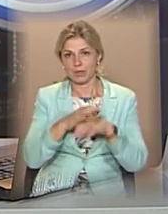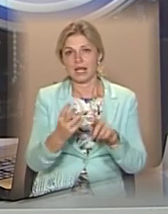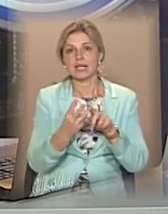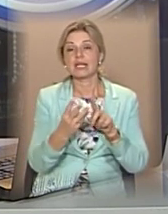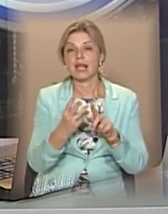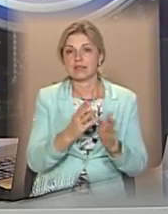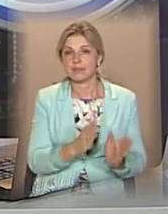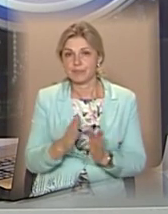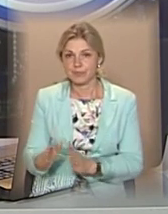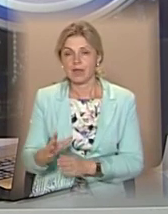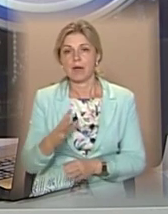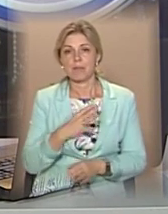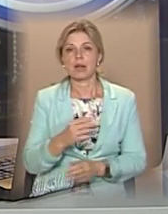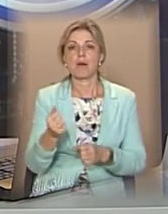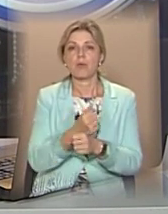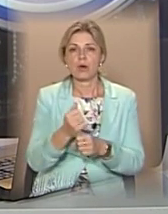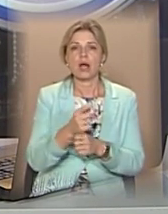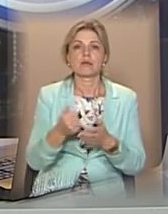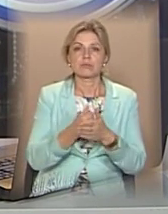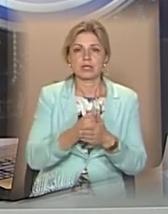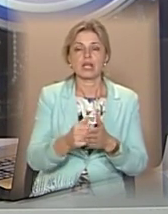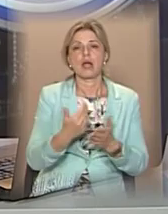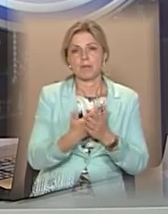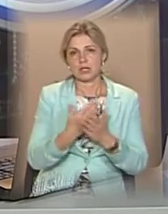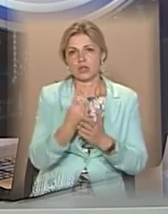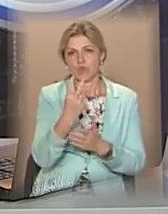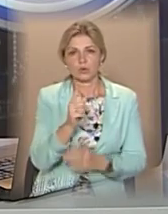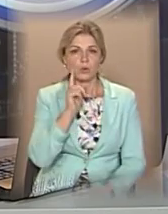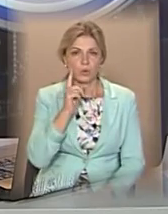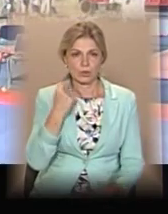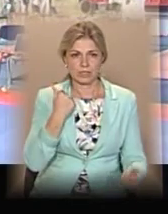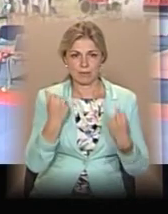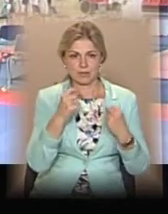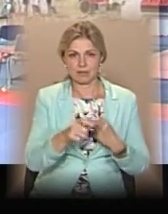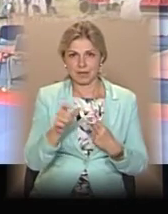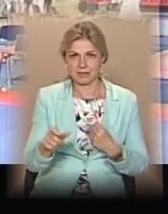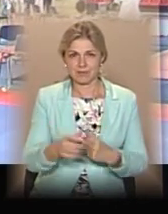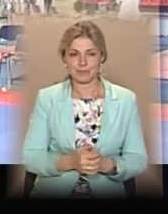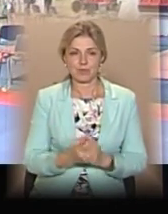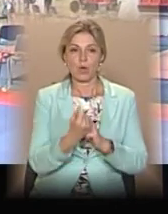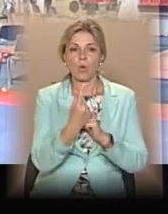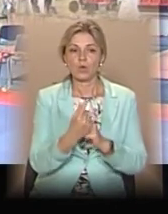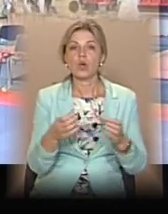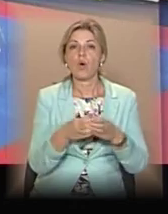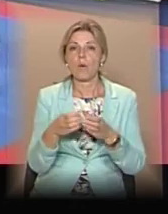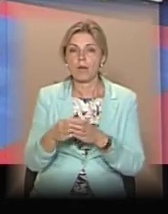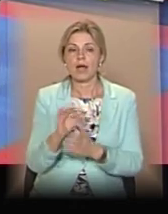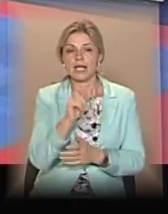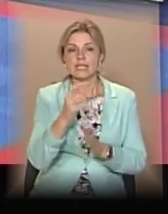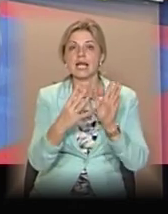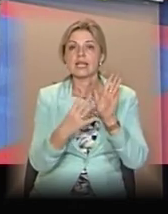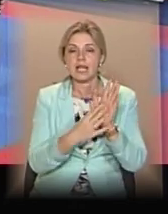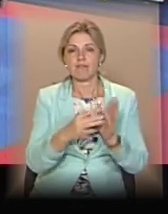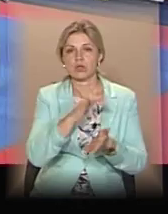нагороди змагалися близько 260 юних спортсменів. 11 команд з 9 міст України –